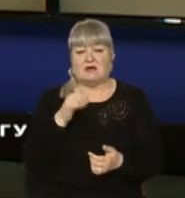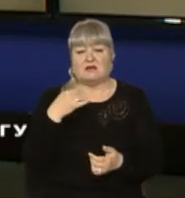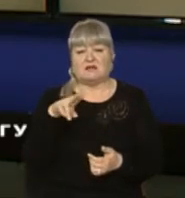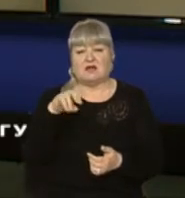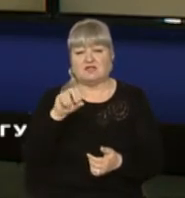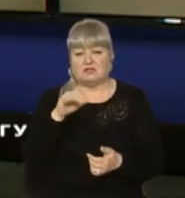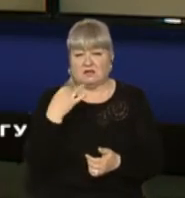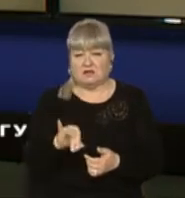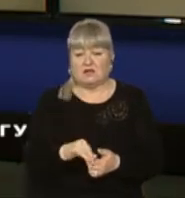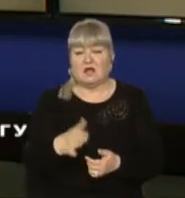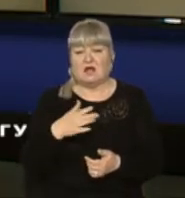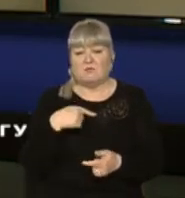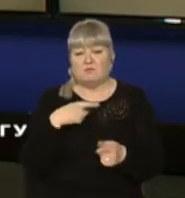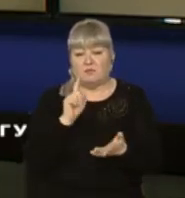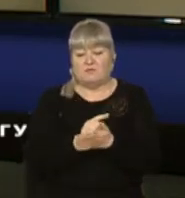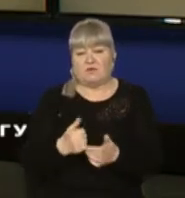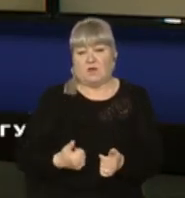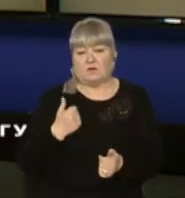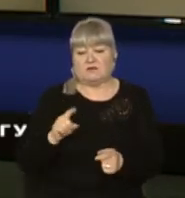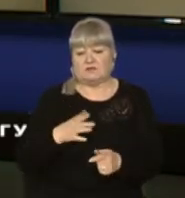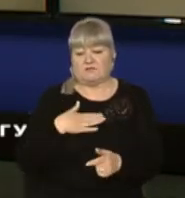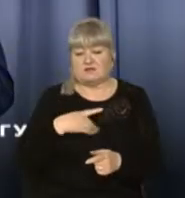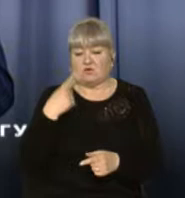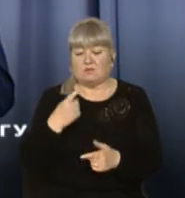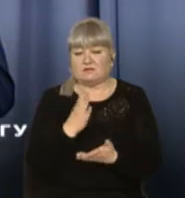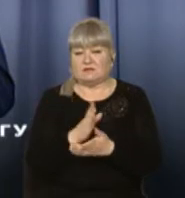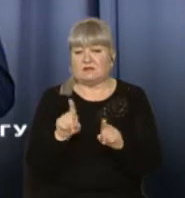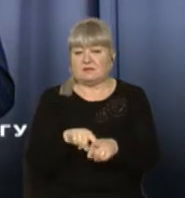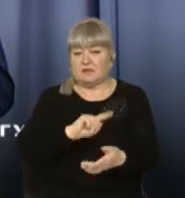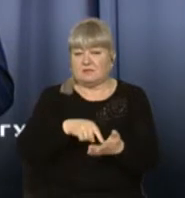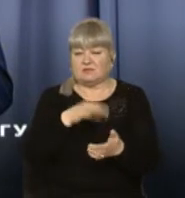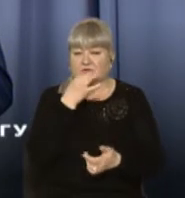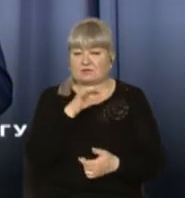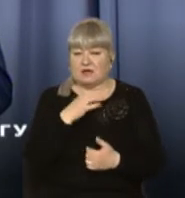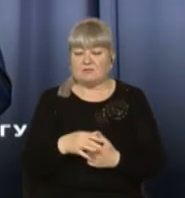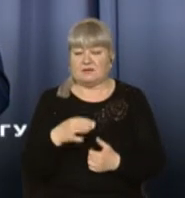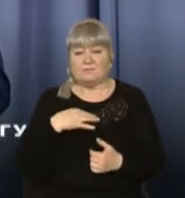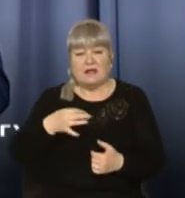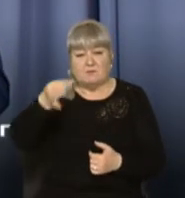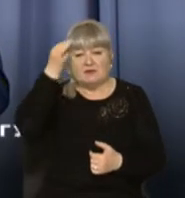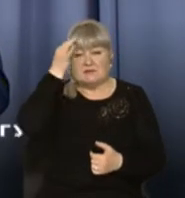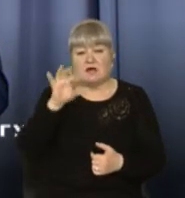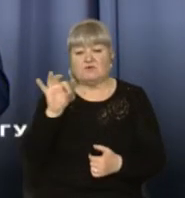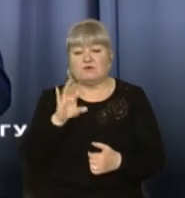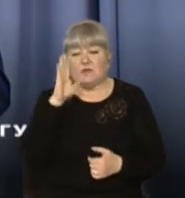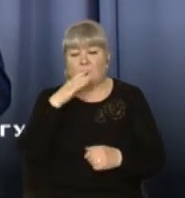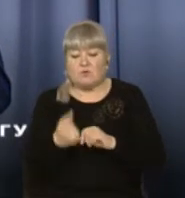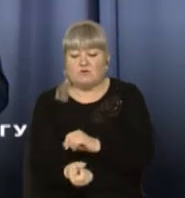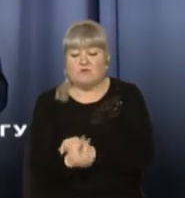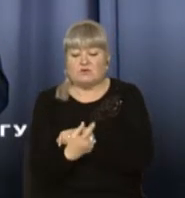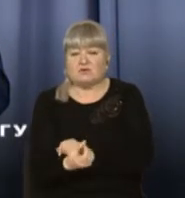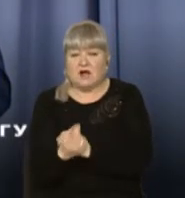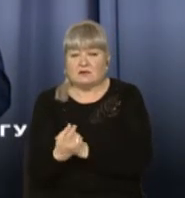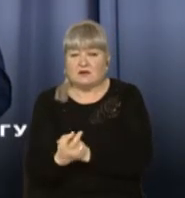повинні гордитися, що в нашій області є таке місто, як Самбір. Ми з вами на початку розмови згадували про фонтан. Власне, і гасло є це «Робіть дороги,